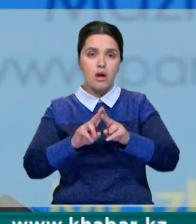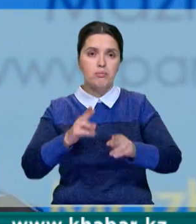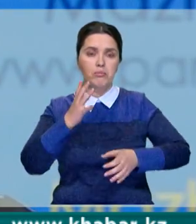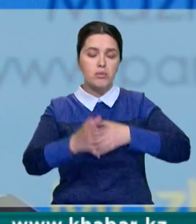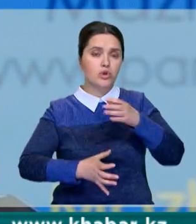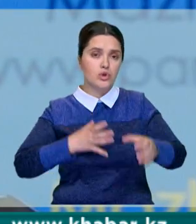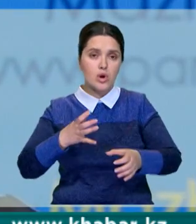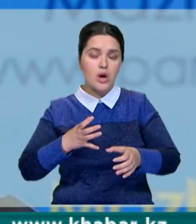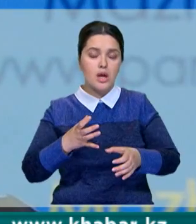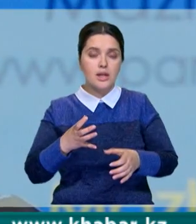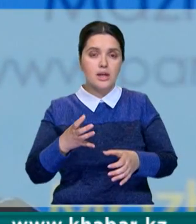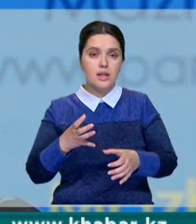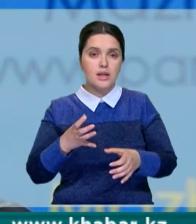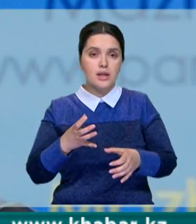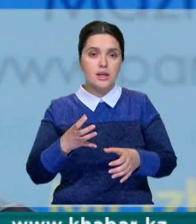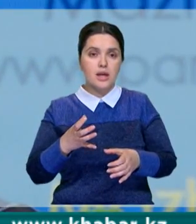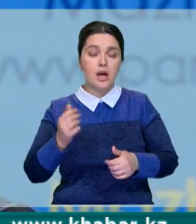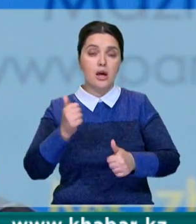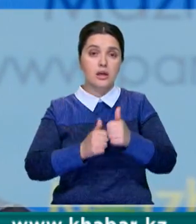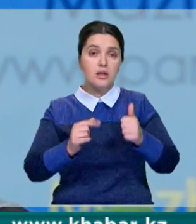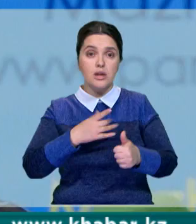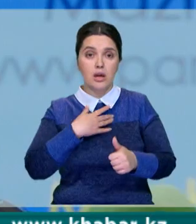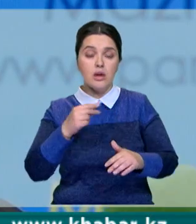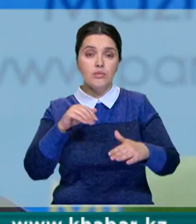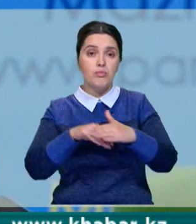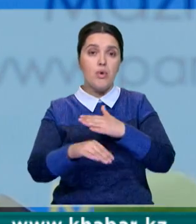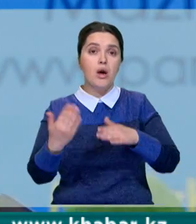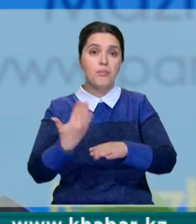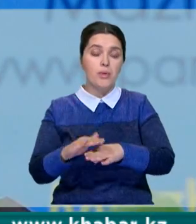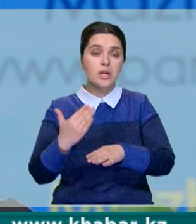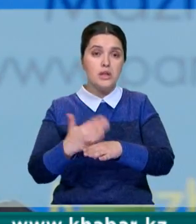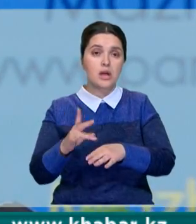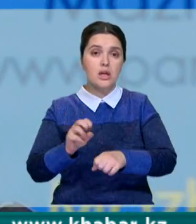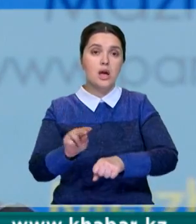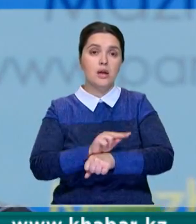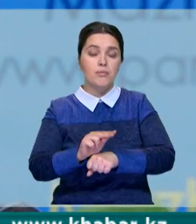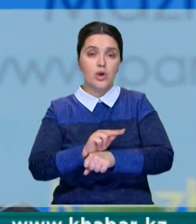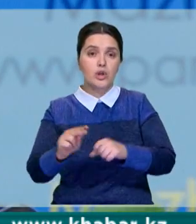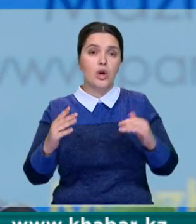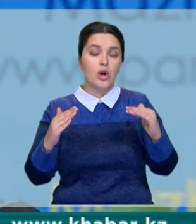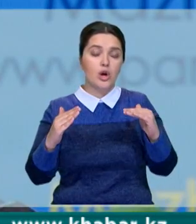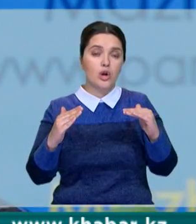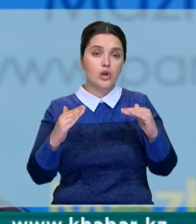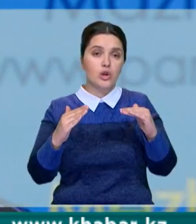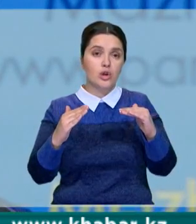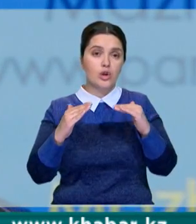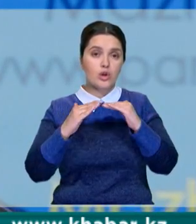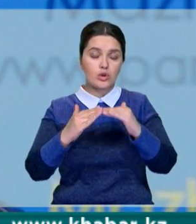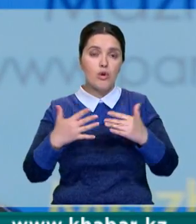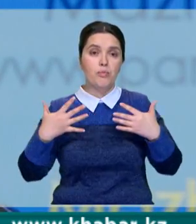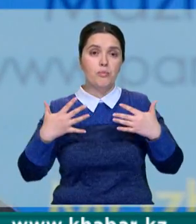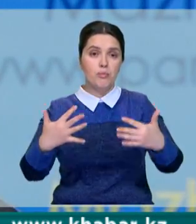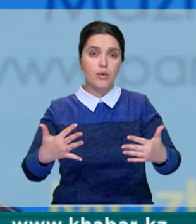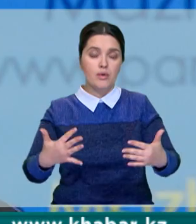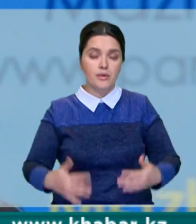это логичное действие каждого из нас, когда мы постепенно накапливаем на ремонт дома, и эти сроки